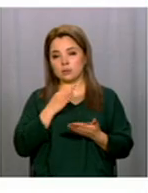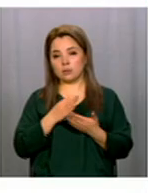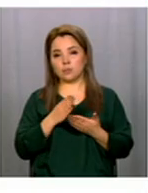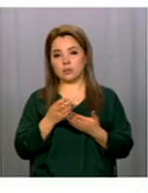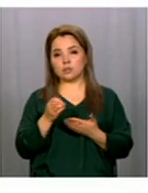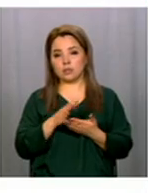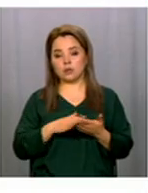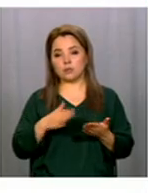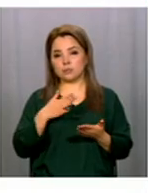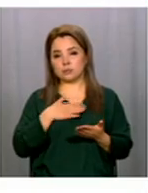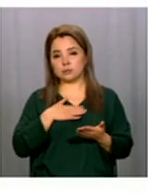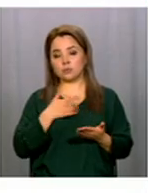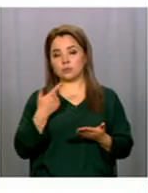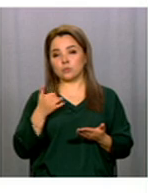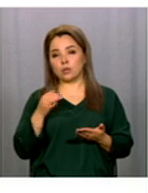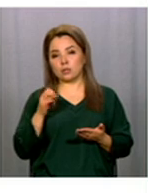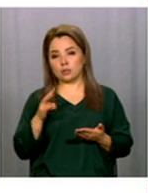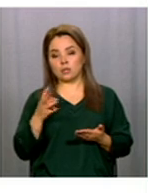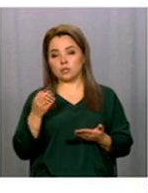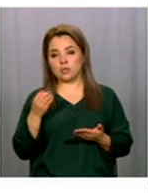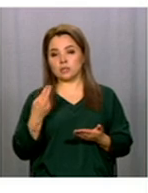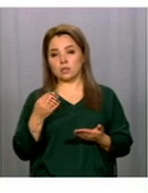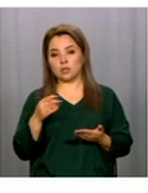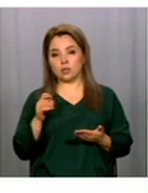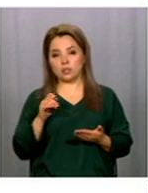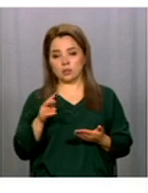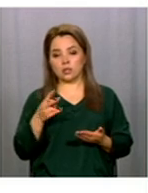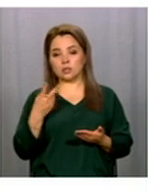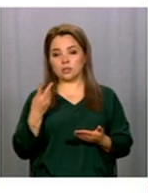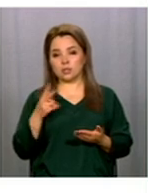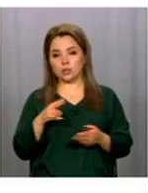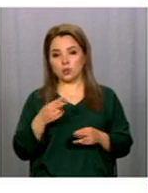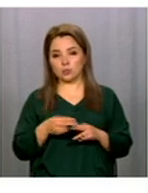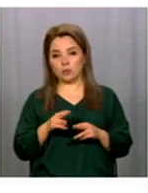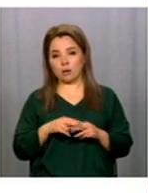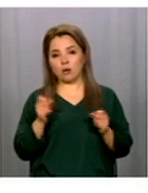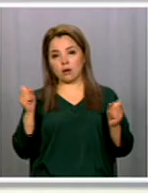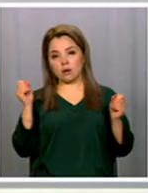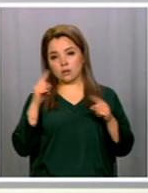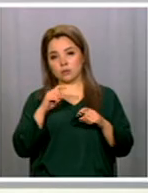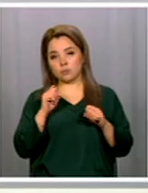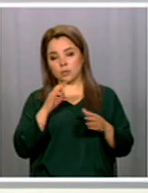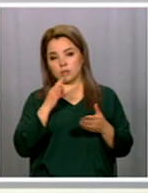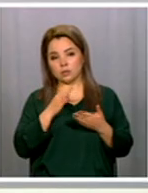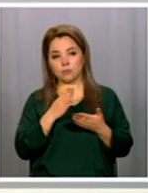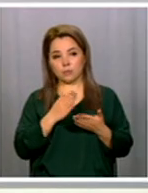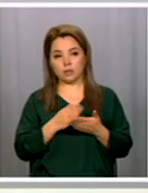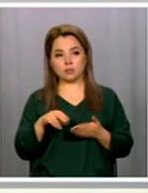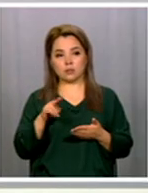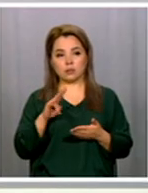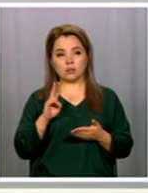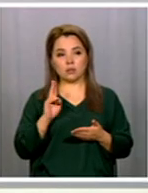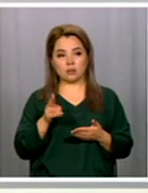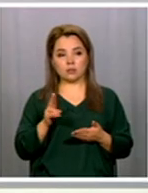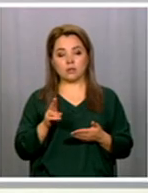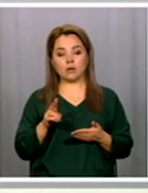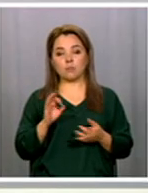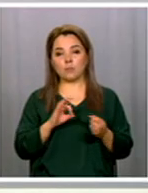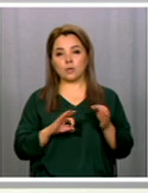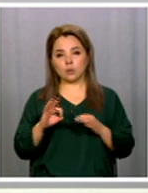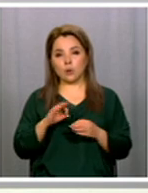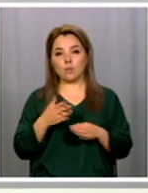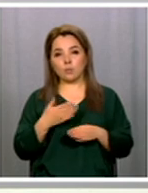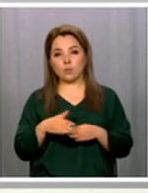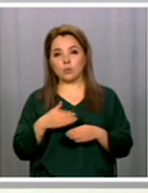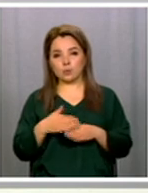біз гуанин және цитозин екеуін анықтай аламыз. ДНК молекуласы